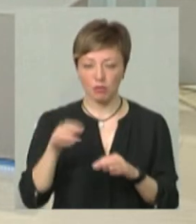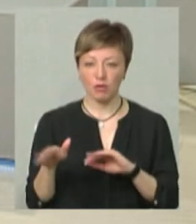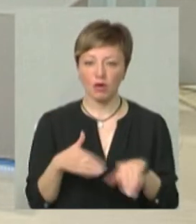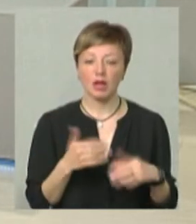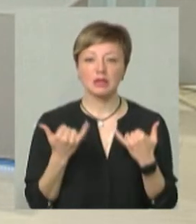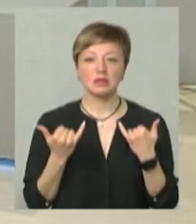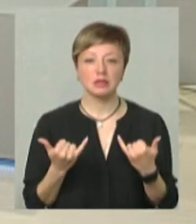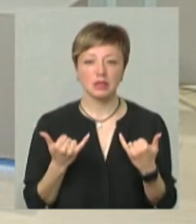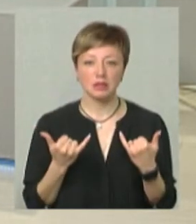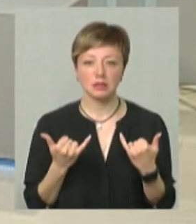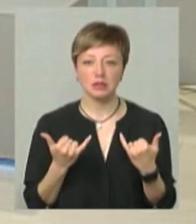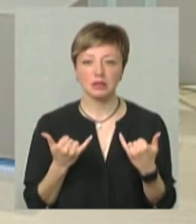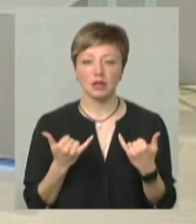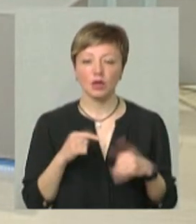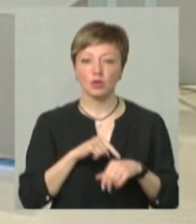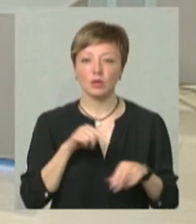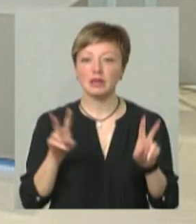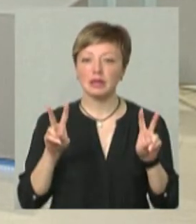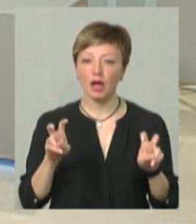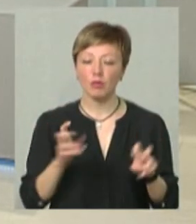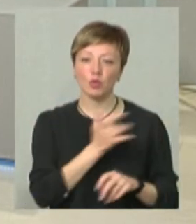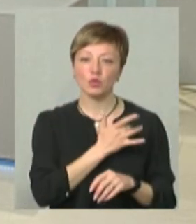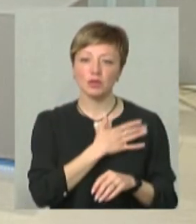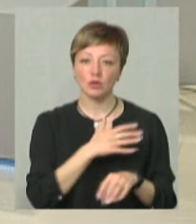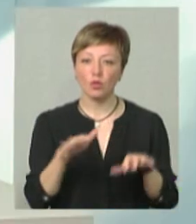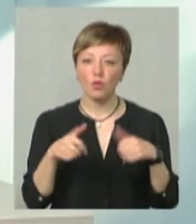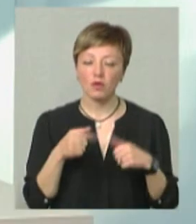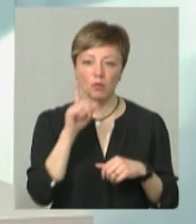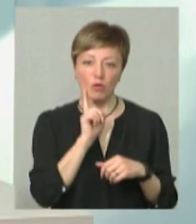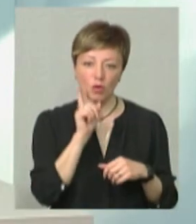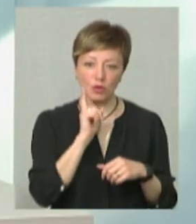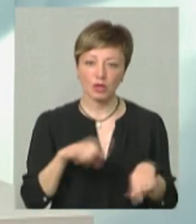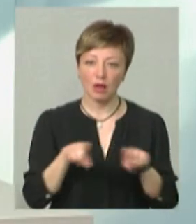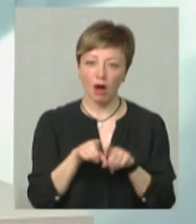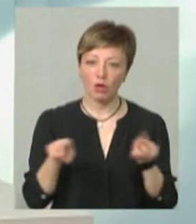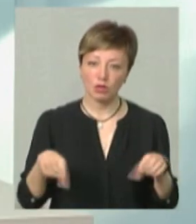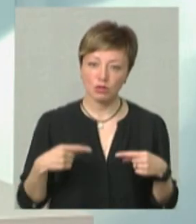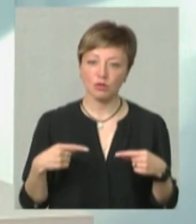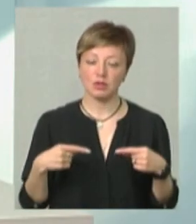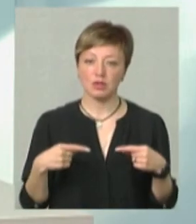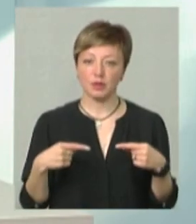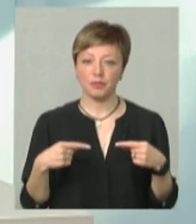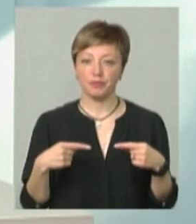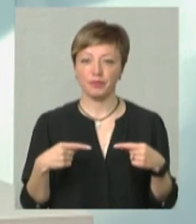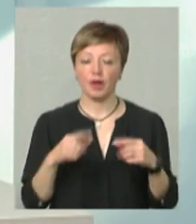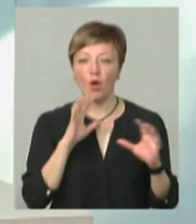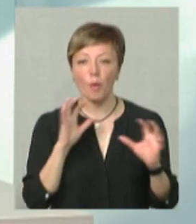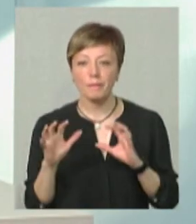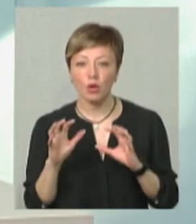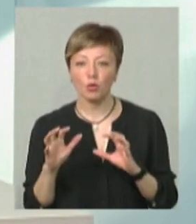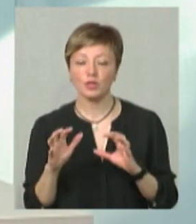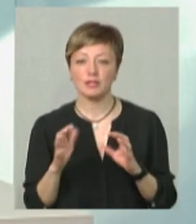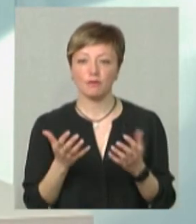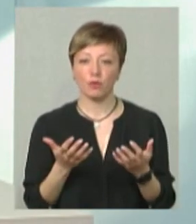Ми зараз так торкнулися теми усиновлення, яке ще поки що так організовується. Опікунство, ну,